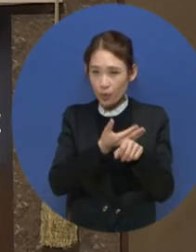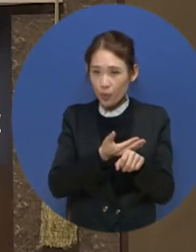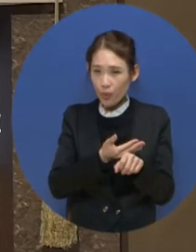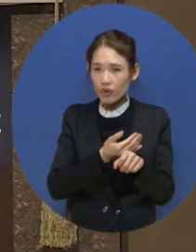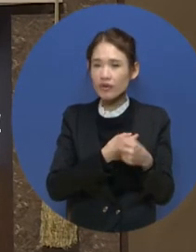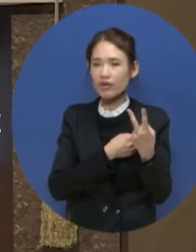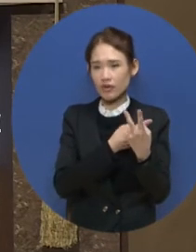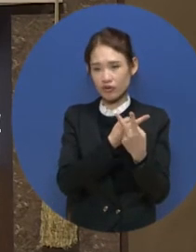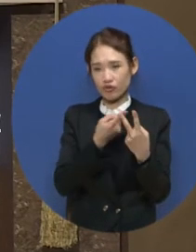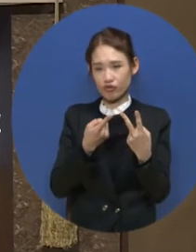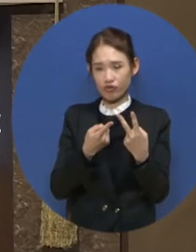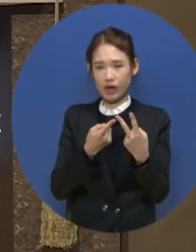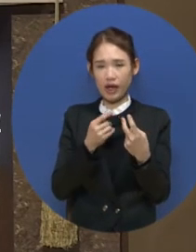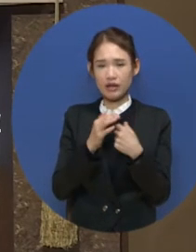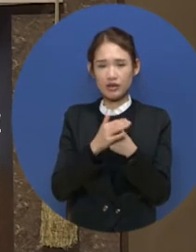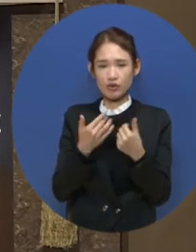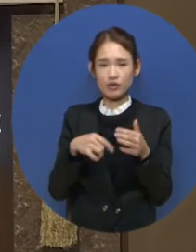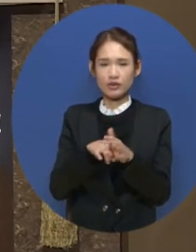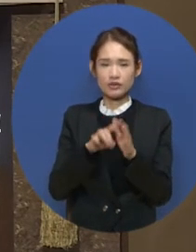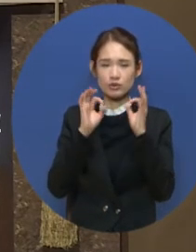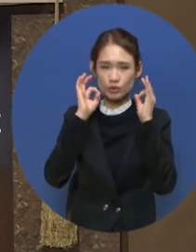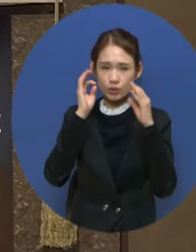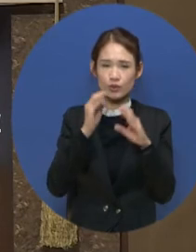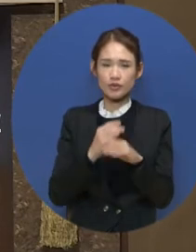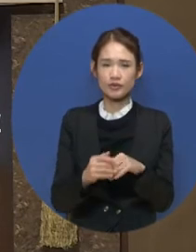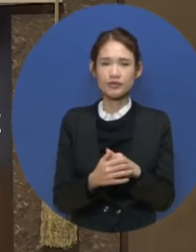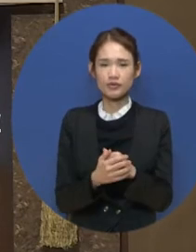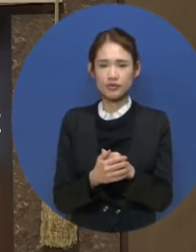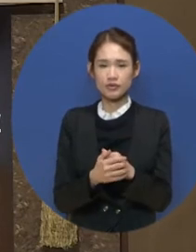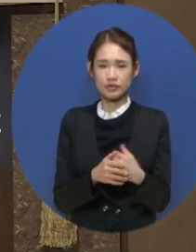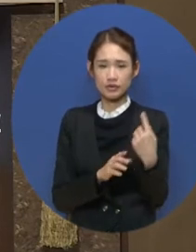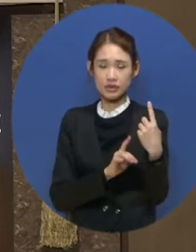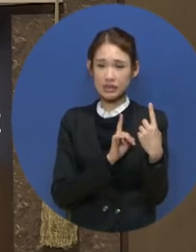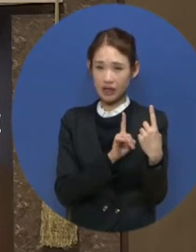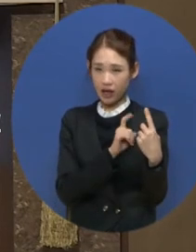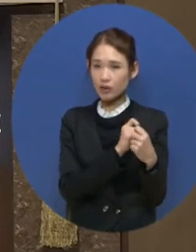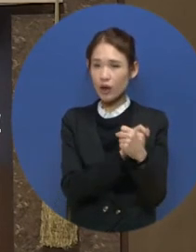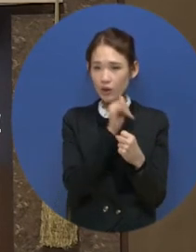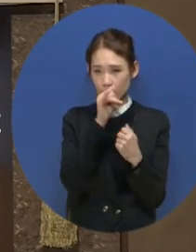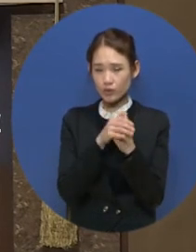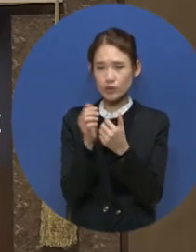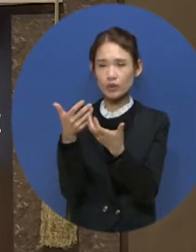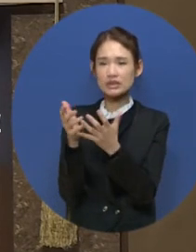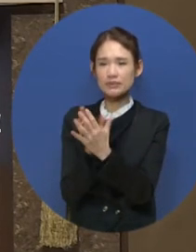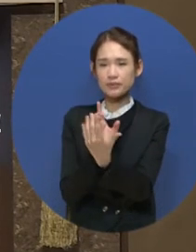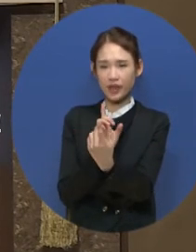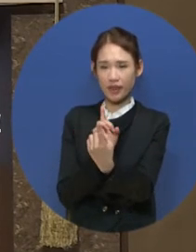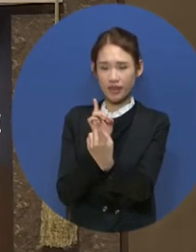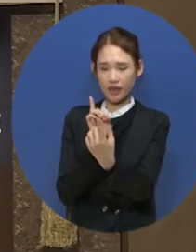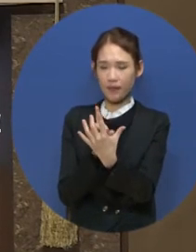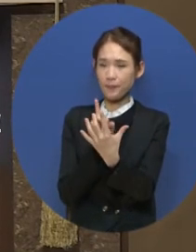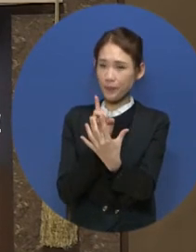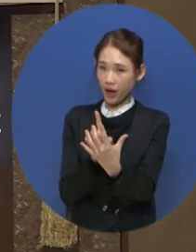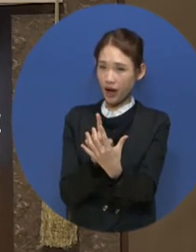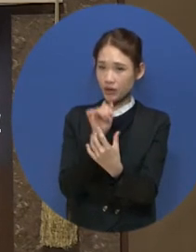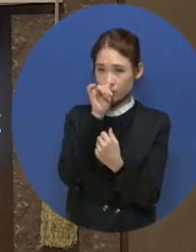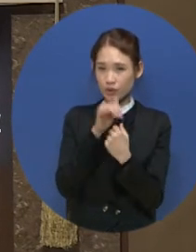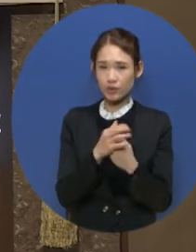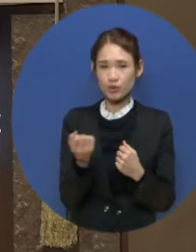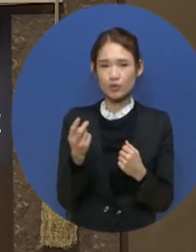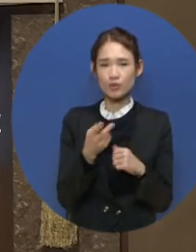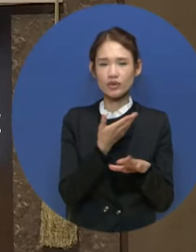지원하도록 저희가 있게 노력하고 있습니다 서일대 일로도 하기도 하고 집단으로 하기도 하고 또 다른